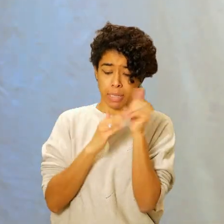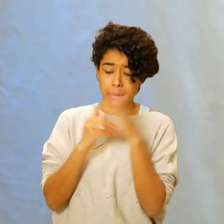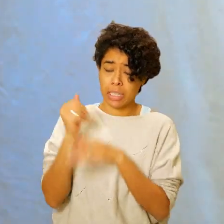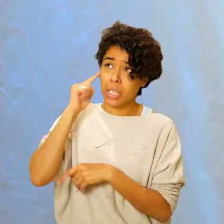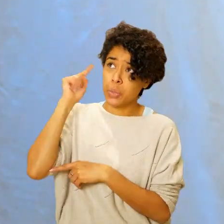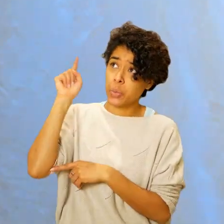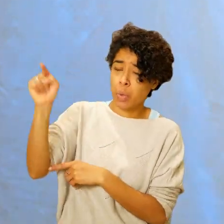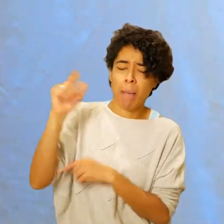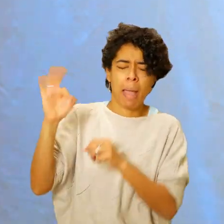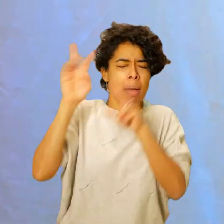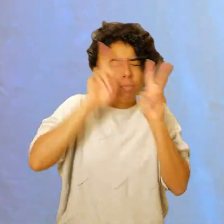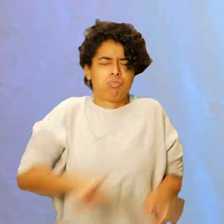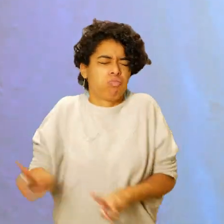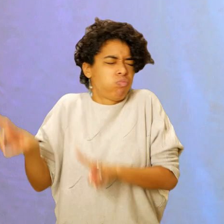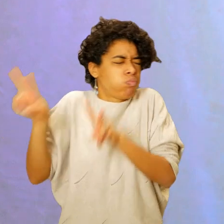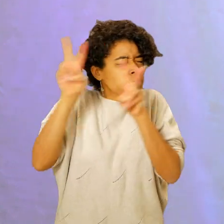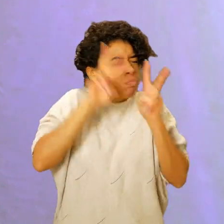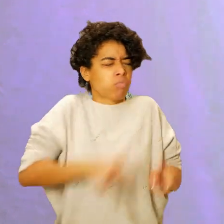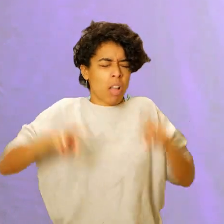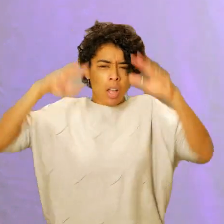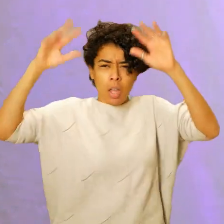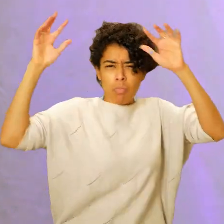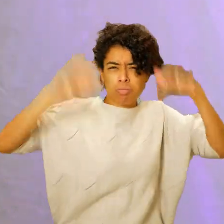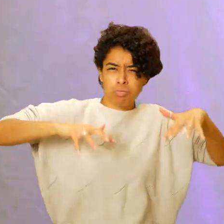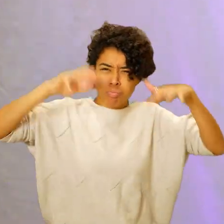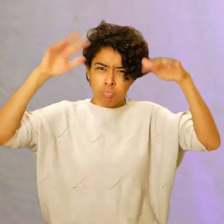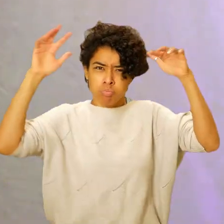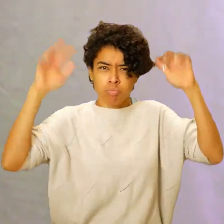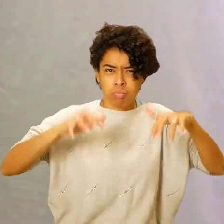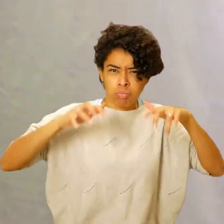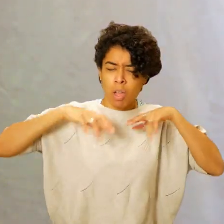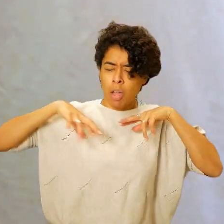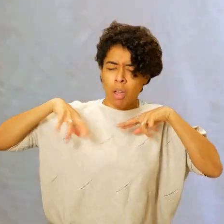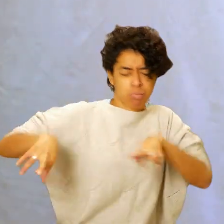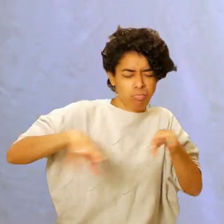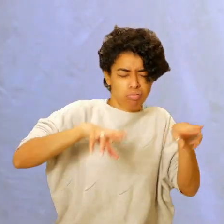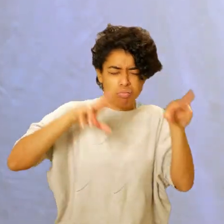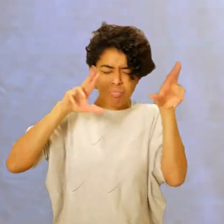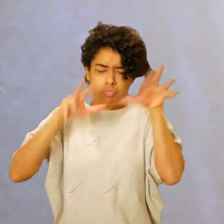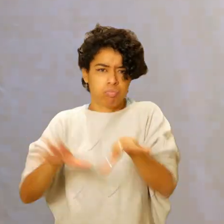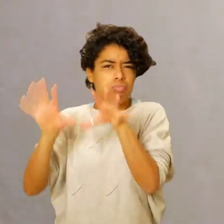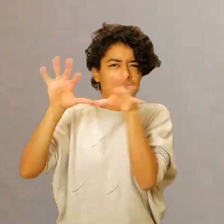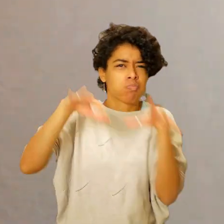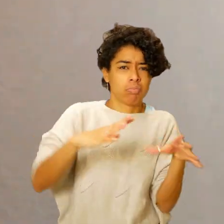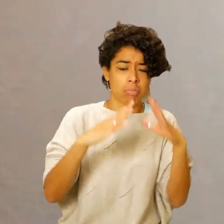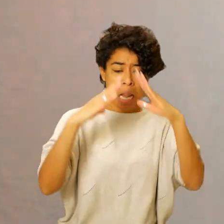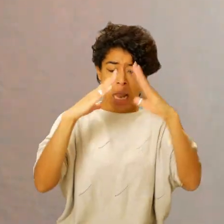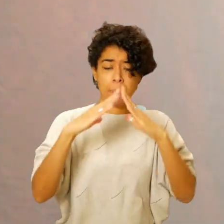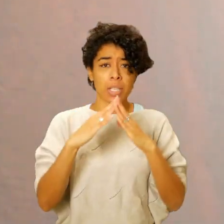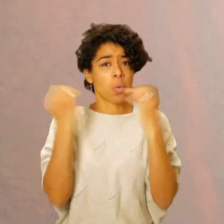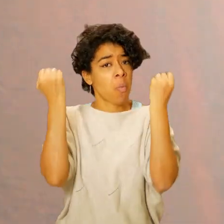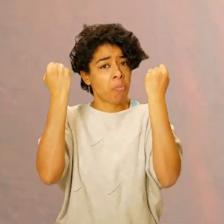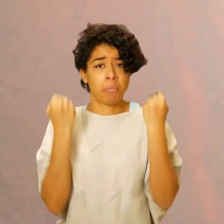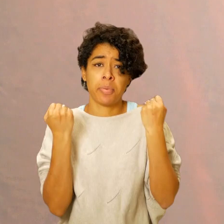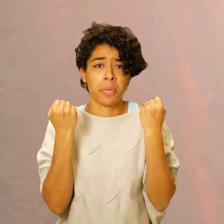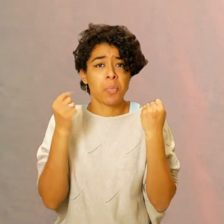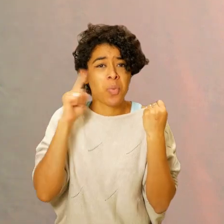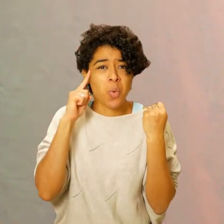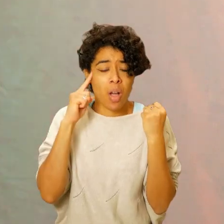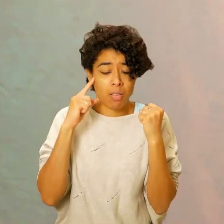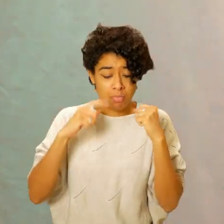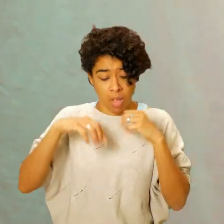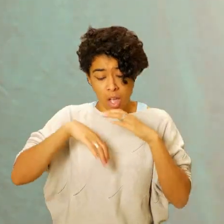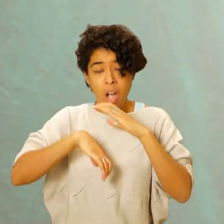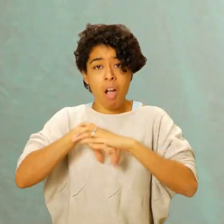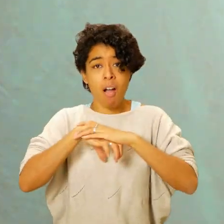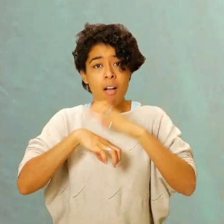si les tempêtes viennent, si les pluies tombent, si les torrents viennent, Seigneur, la maison, elle restera ferme parce qu'elle est bâtie sur le roc.